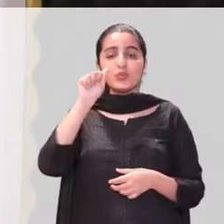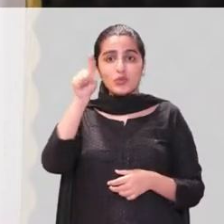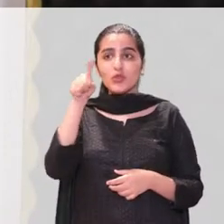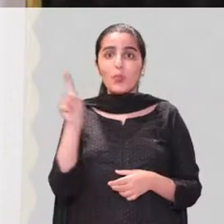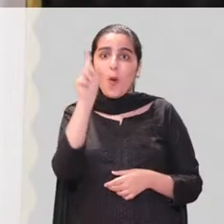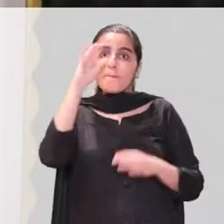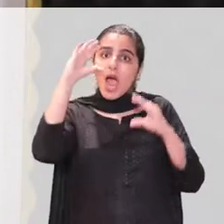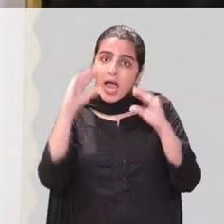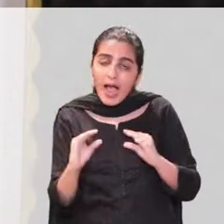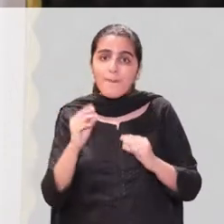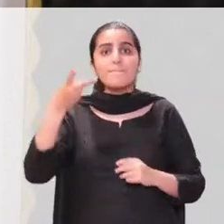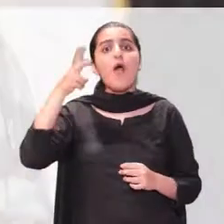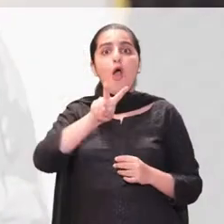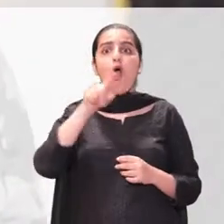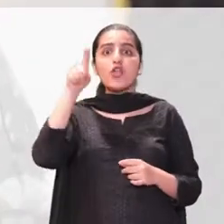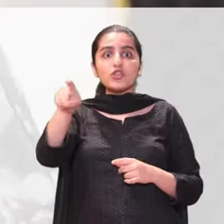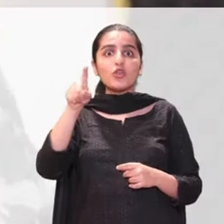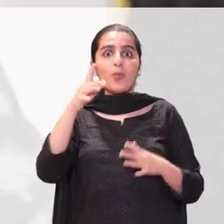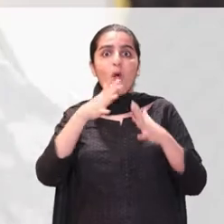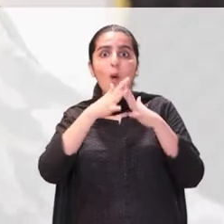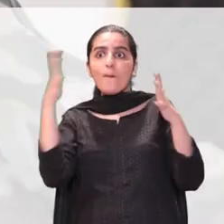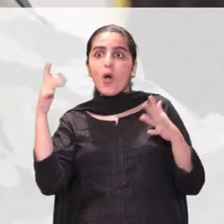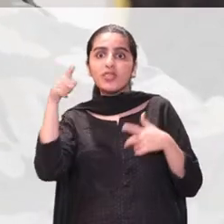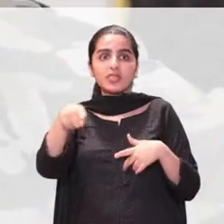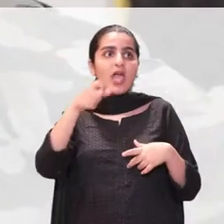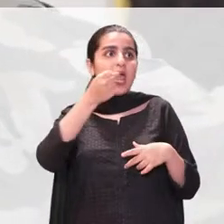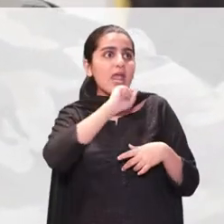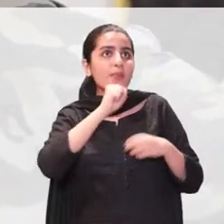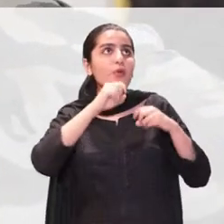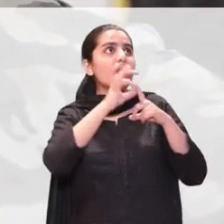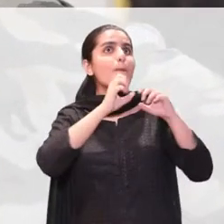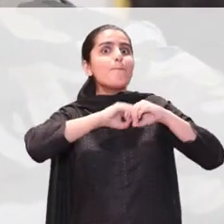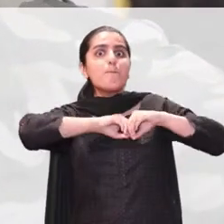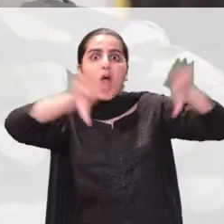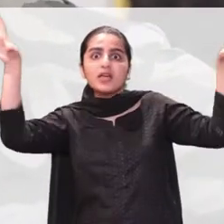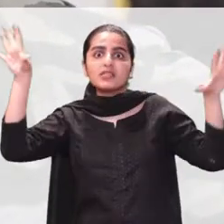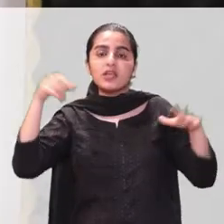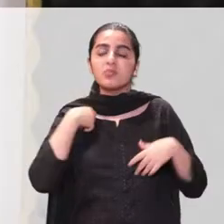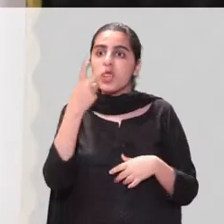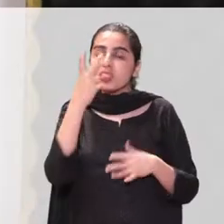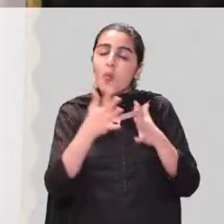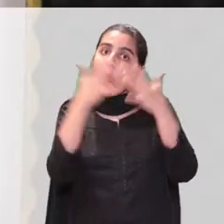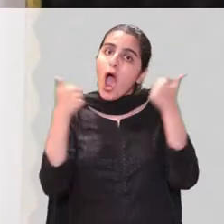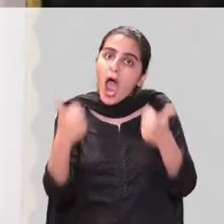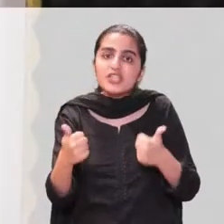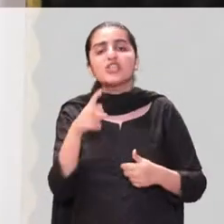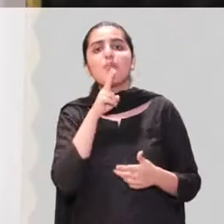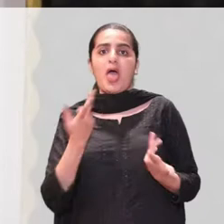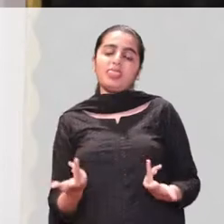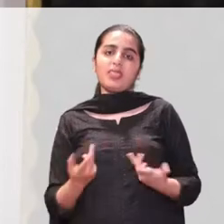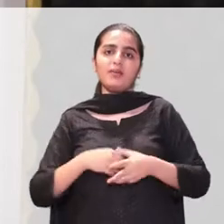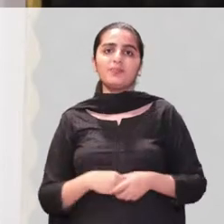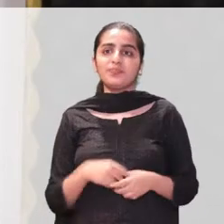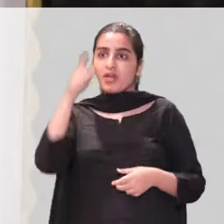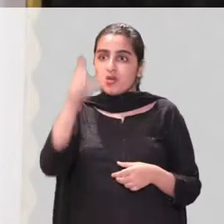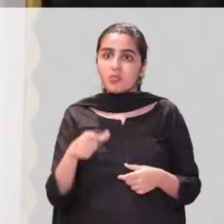दुआ यूअर यंग पर्सन एंड आल्सो द यंगेस्ट क्राइम रिपोर्टर और पाकिस्तान सेटिंग यह एक लाजवाब बात है